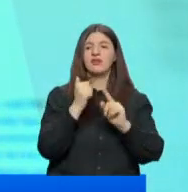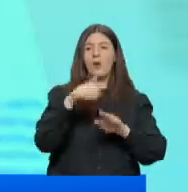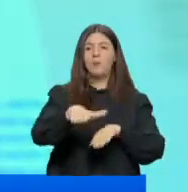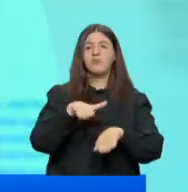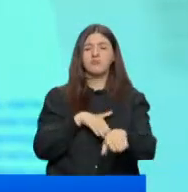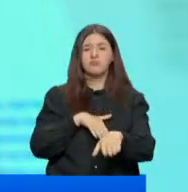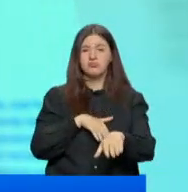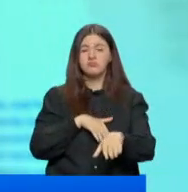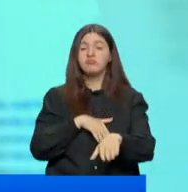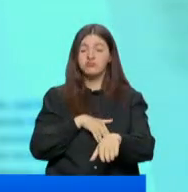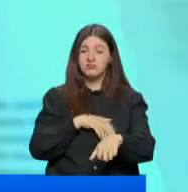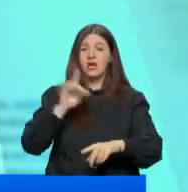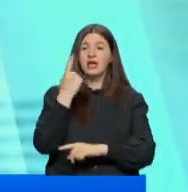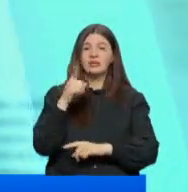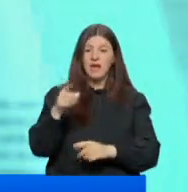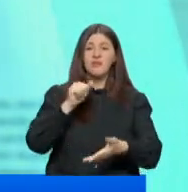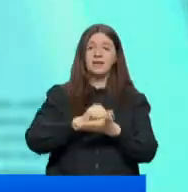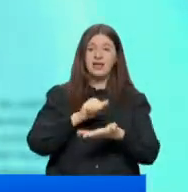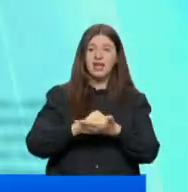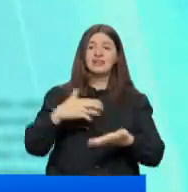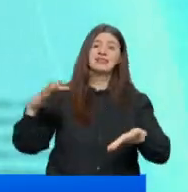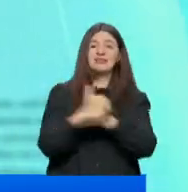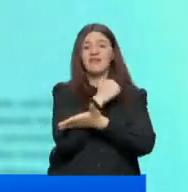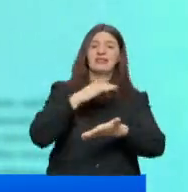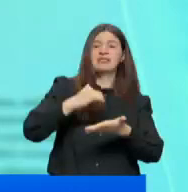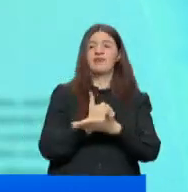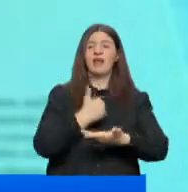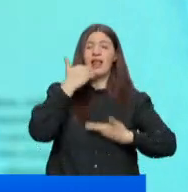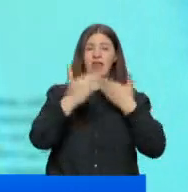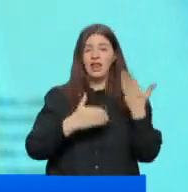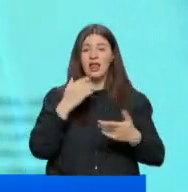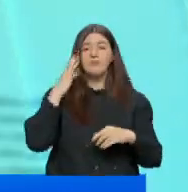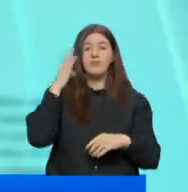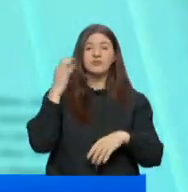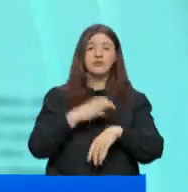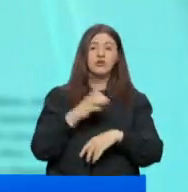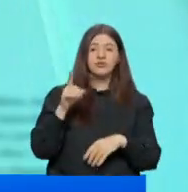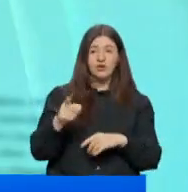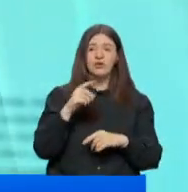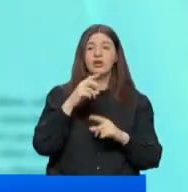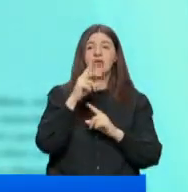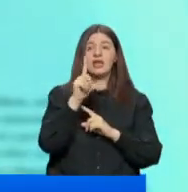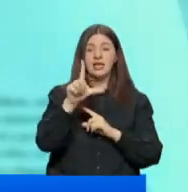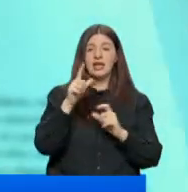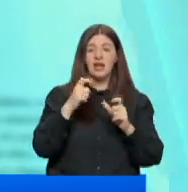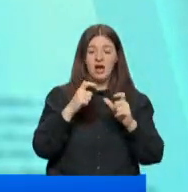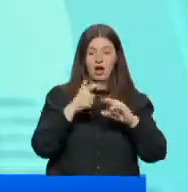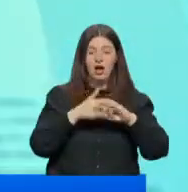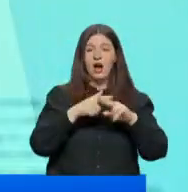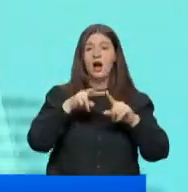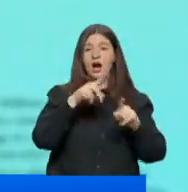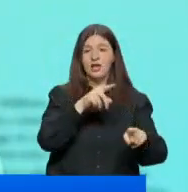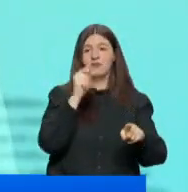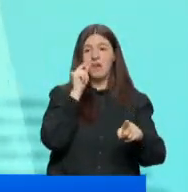adım attı. İktidar ve medyası zafer kazandıklarını savunurken Profesör Doktor İlhan Uzgel ortada